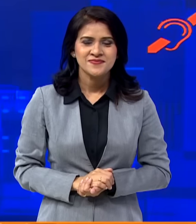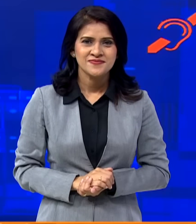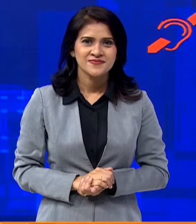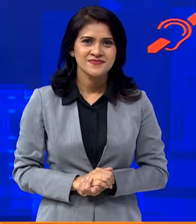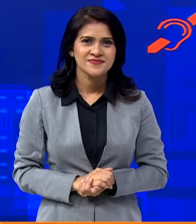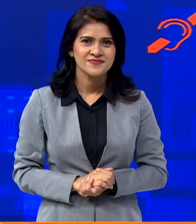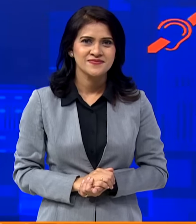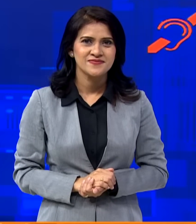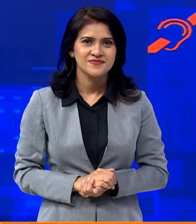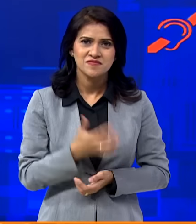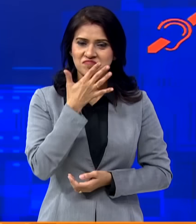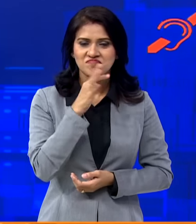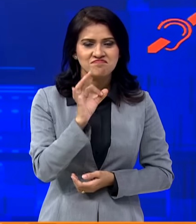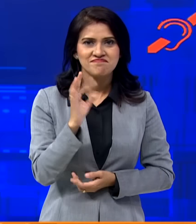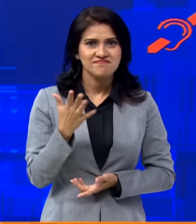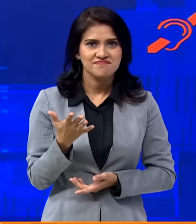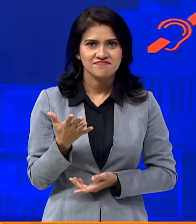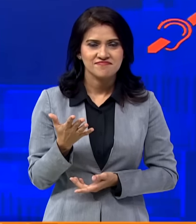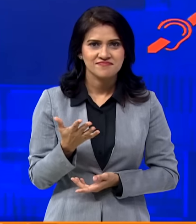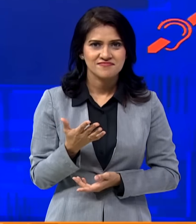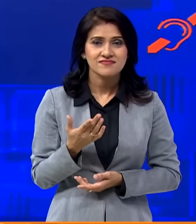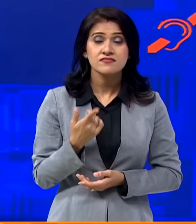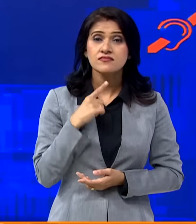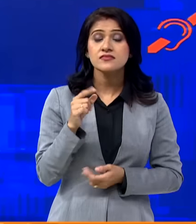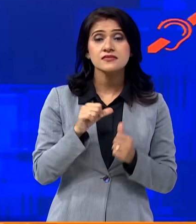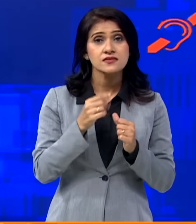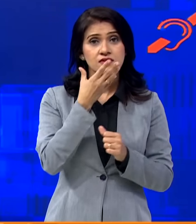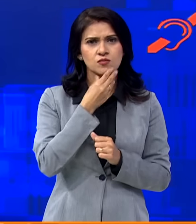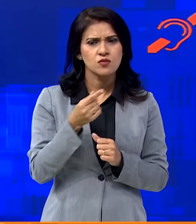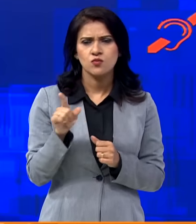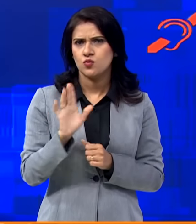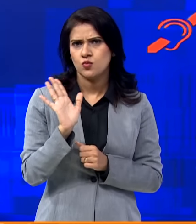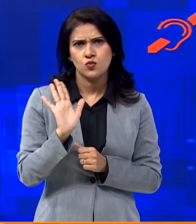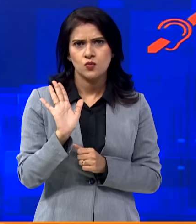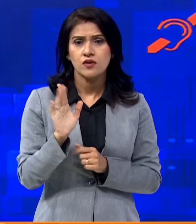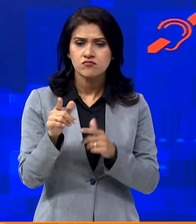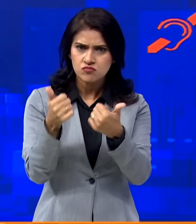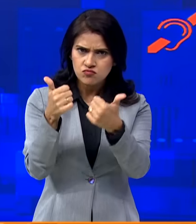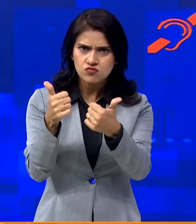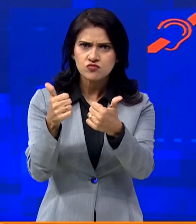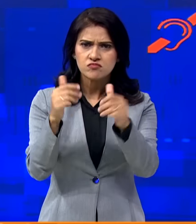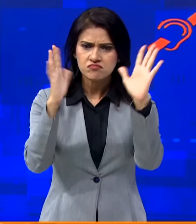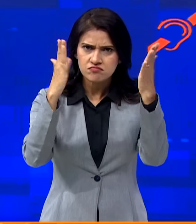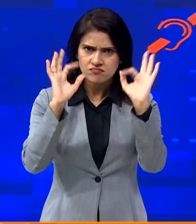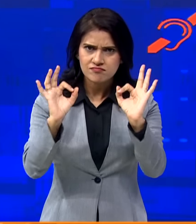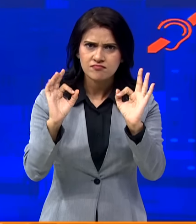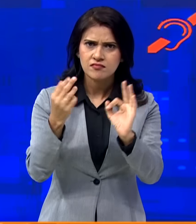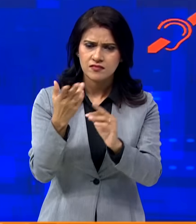है नहीं यह भाषा अशोभनीय नहीं है यह भाषा सरानी है